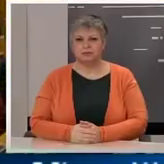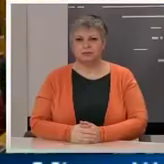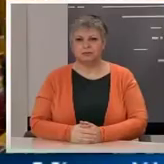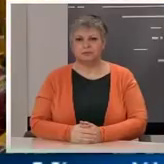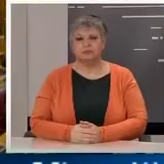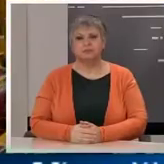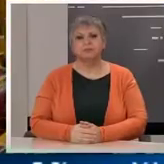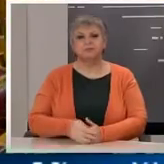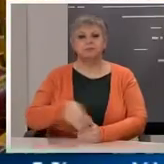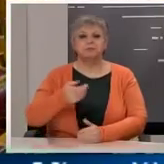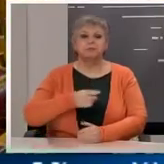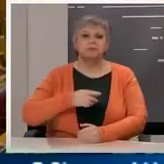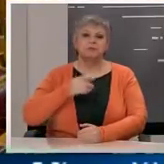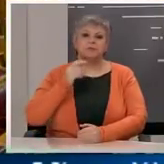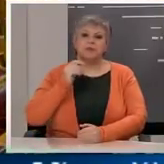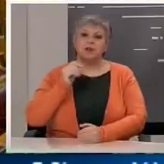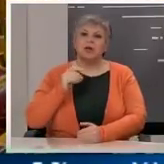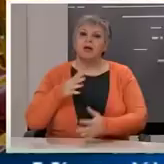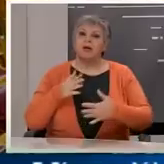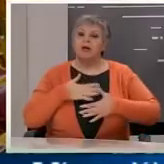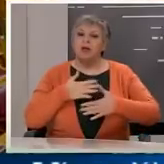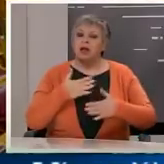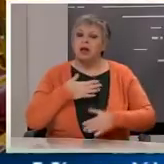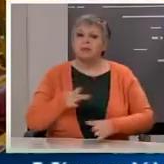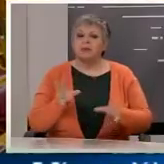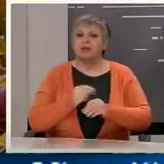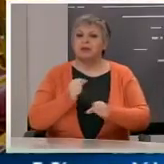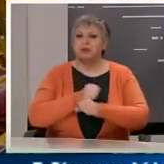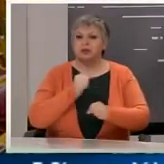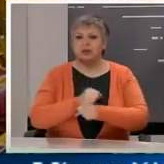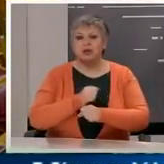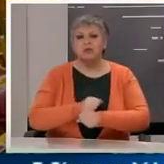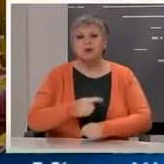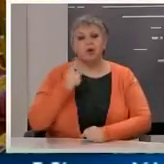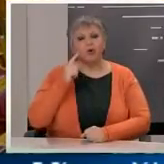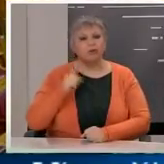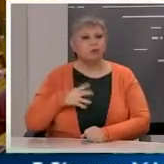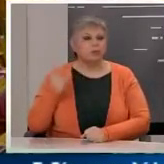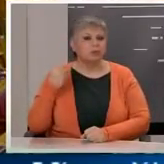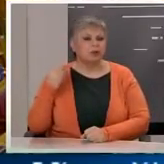Αγαπητοί συνάδελφοι, νομίζω ότι από την εξέλιξη της συζήτησης σήμερα